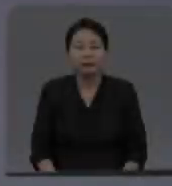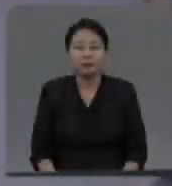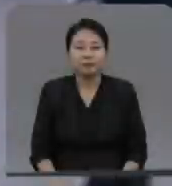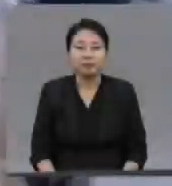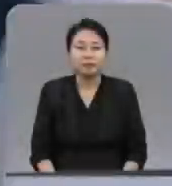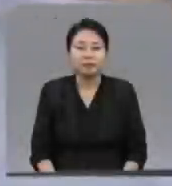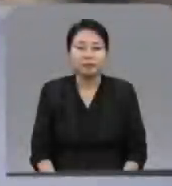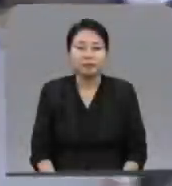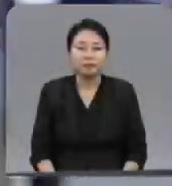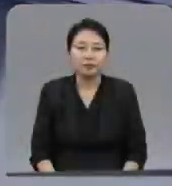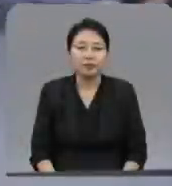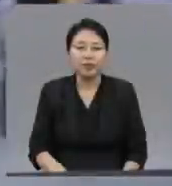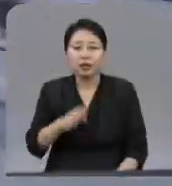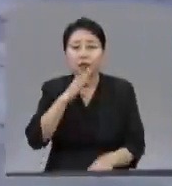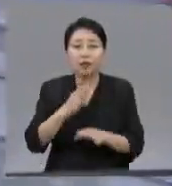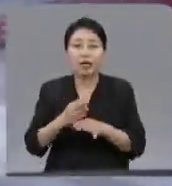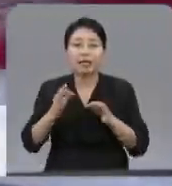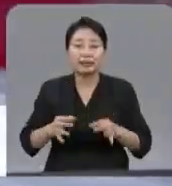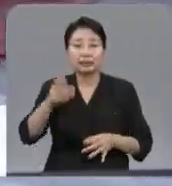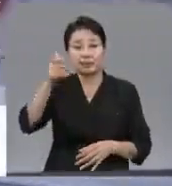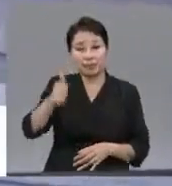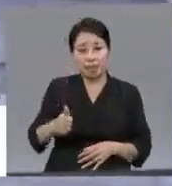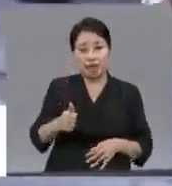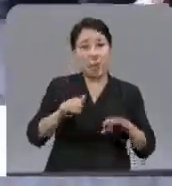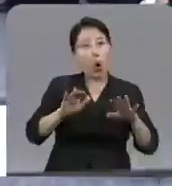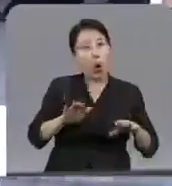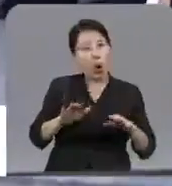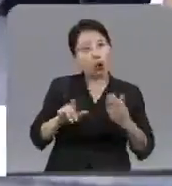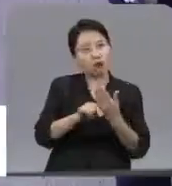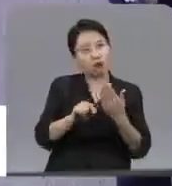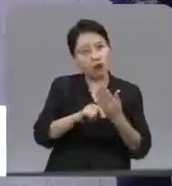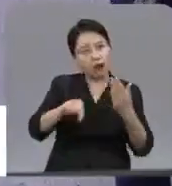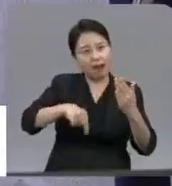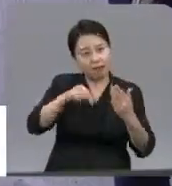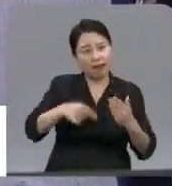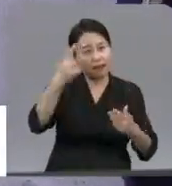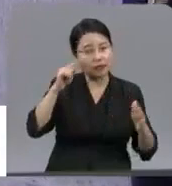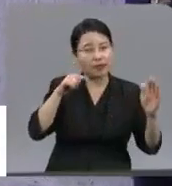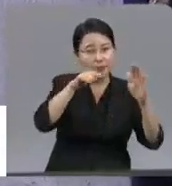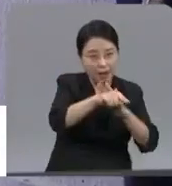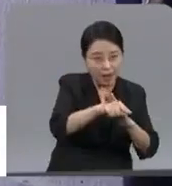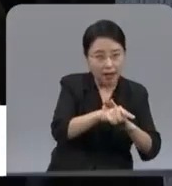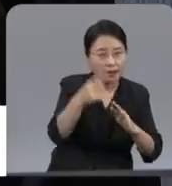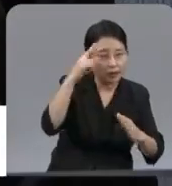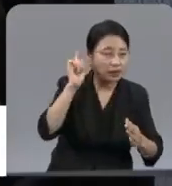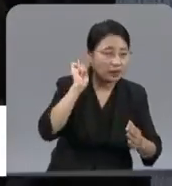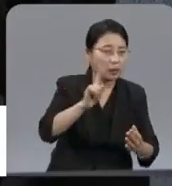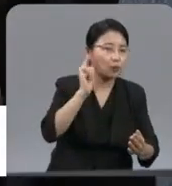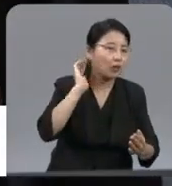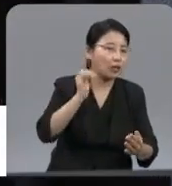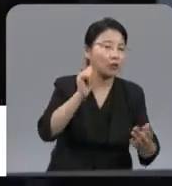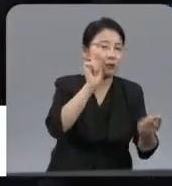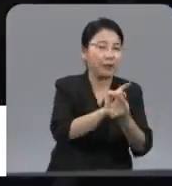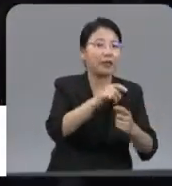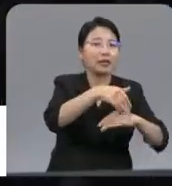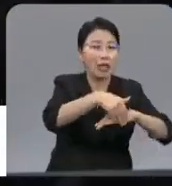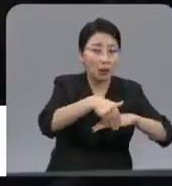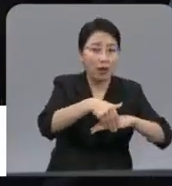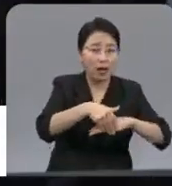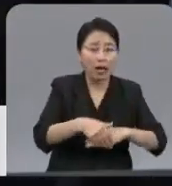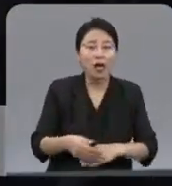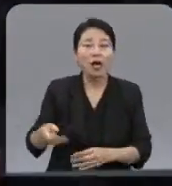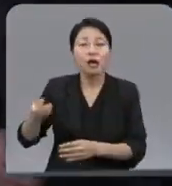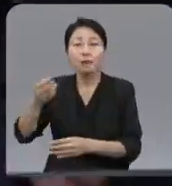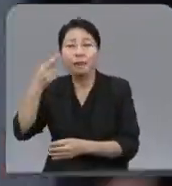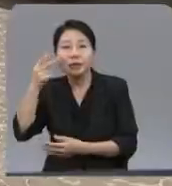Лидер Северной Кореи Ким Чен Ын может посетить на следующей неделе Россию встретиться с Владимиром Путиным об этом